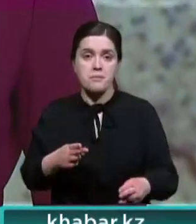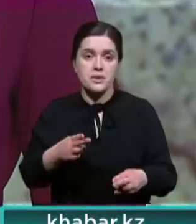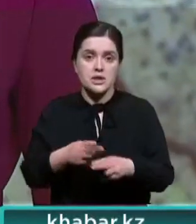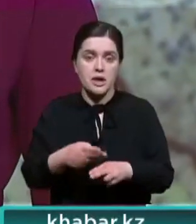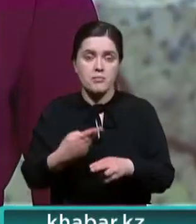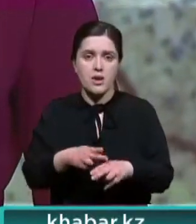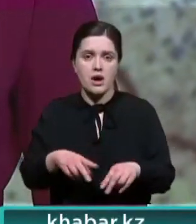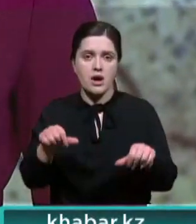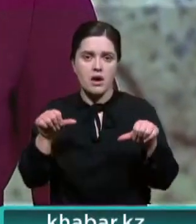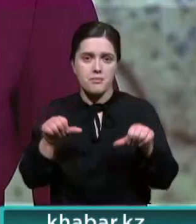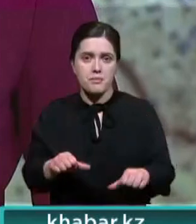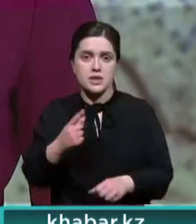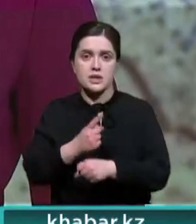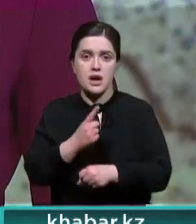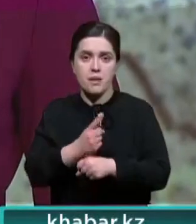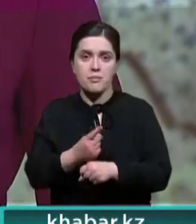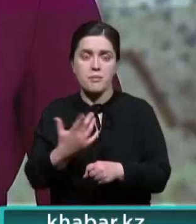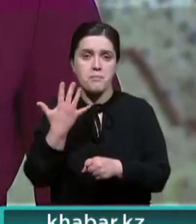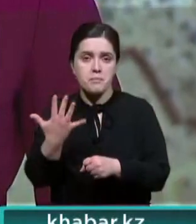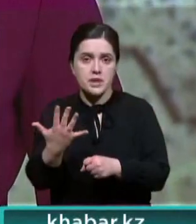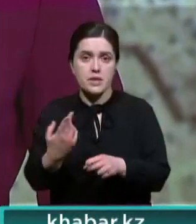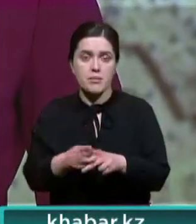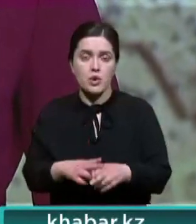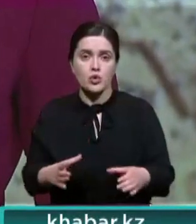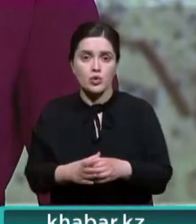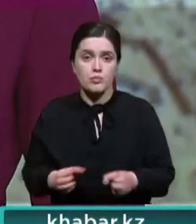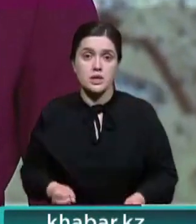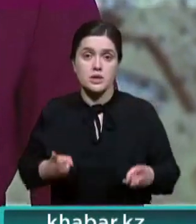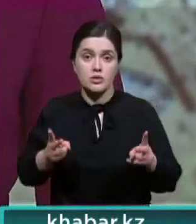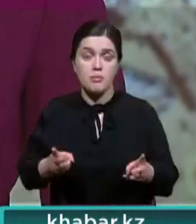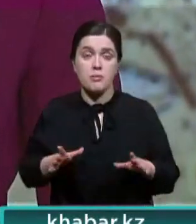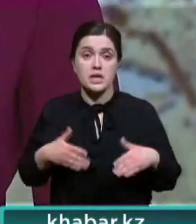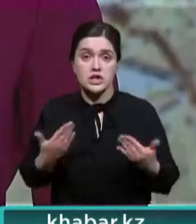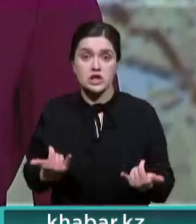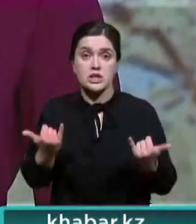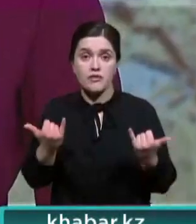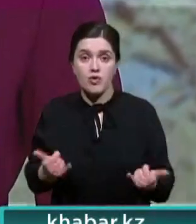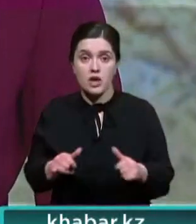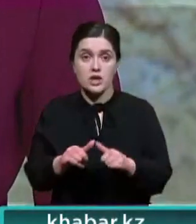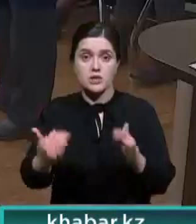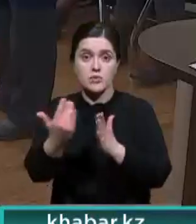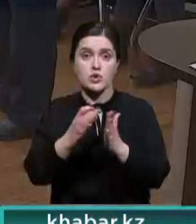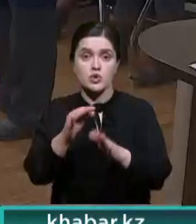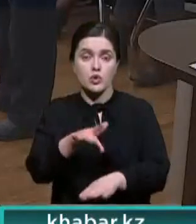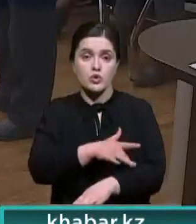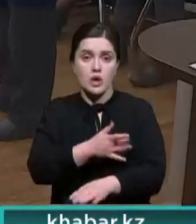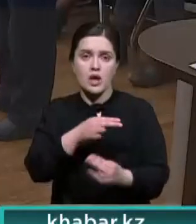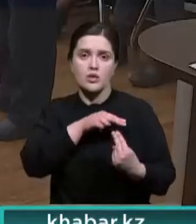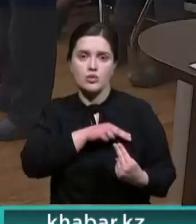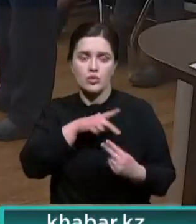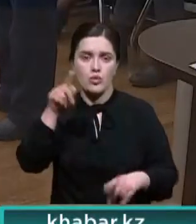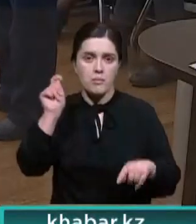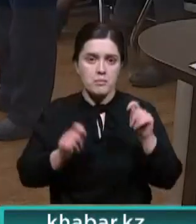человек. Пресечена противоправная деятельность 5 организованных групп. Предложили сегодня эксперты и расширить перечень социальных услуг для